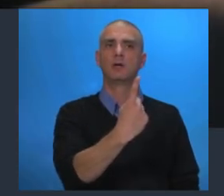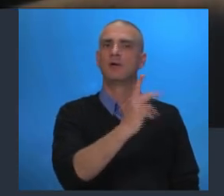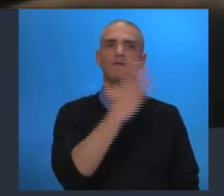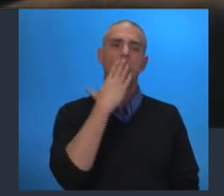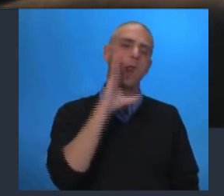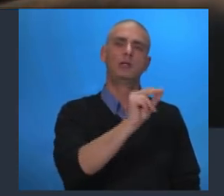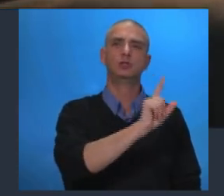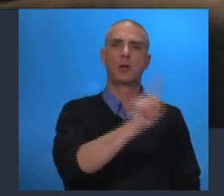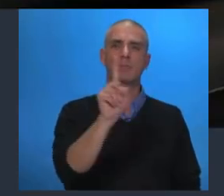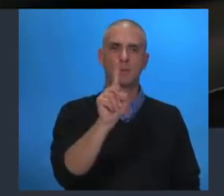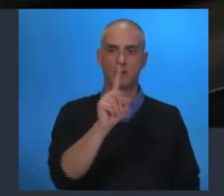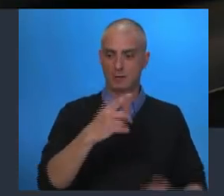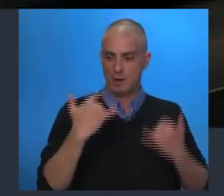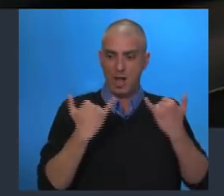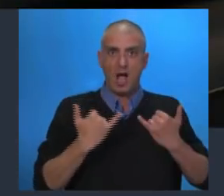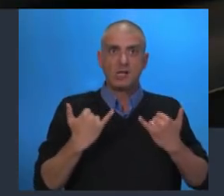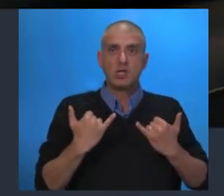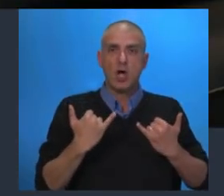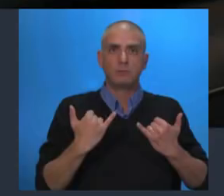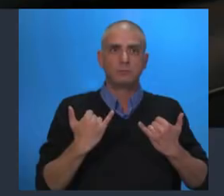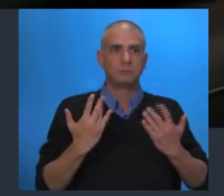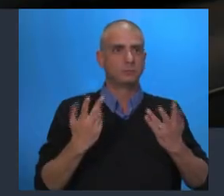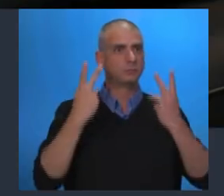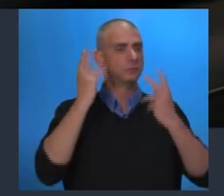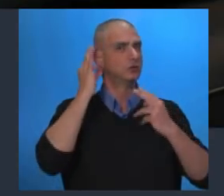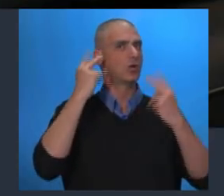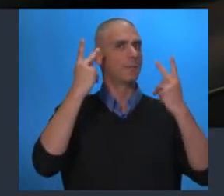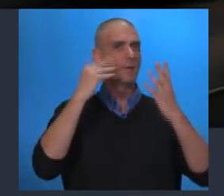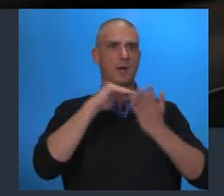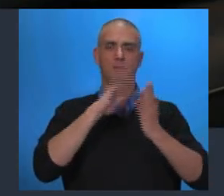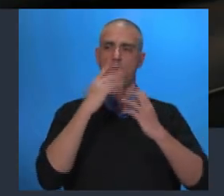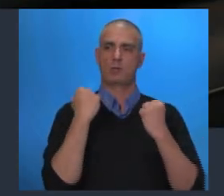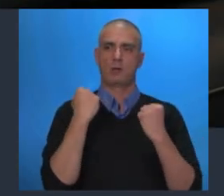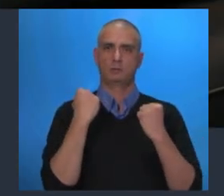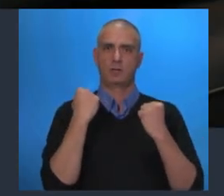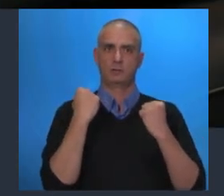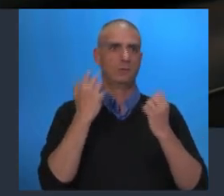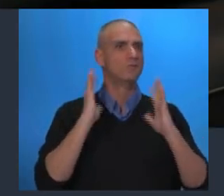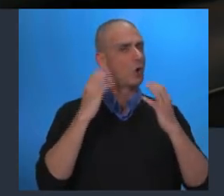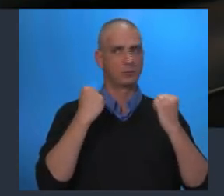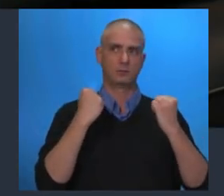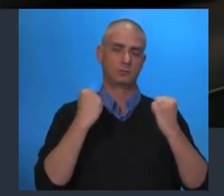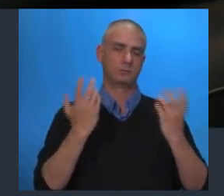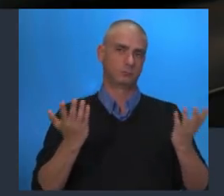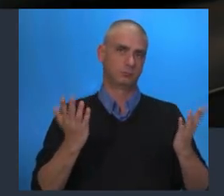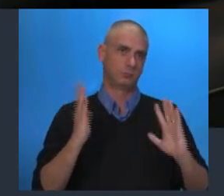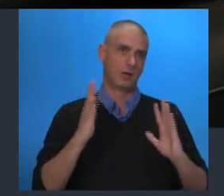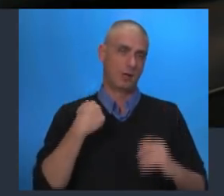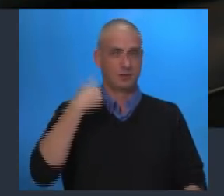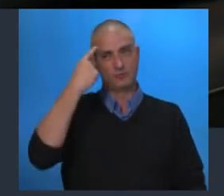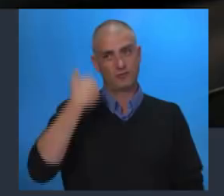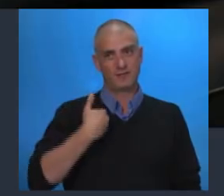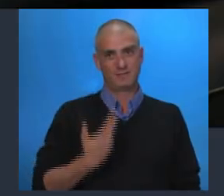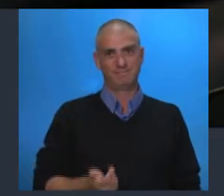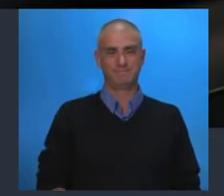לסתום לה את הפה. היום המעמד של האישה הוא מעמד מאוד חזק. מאוד חזק. ככה אני